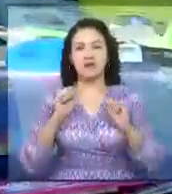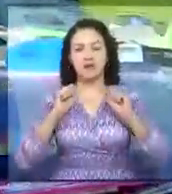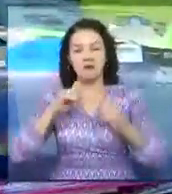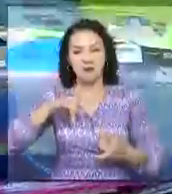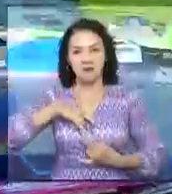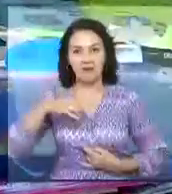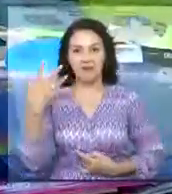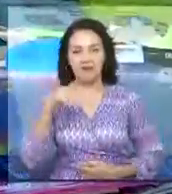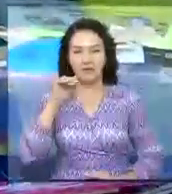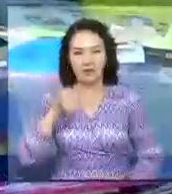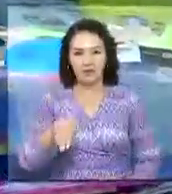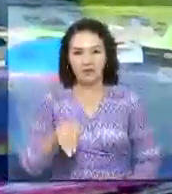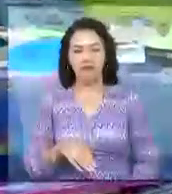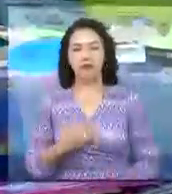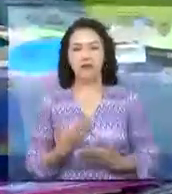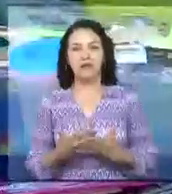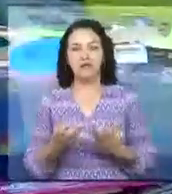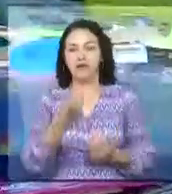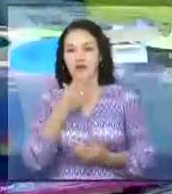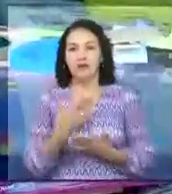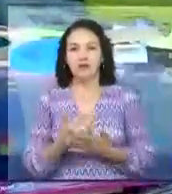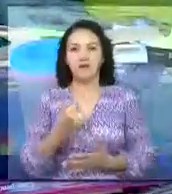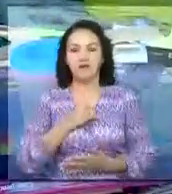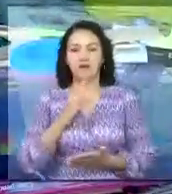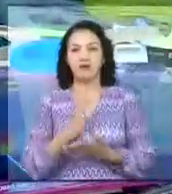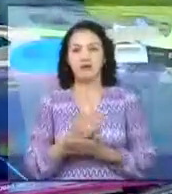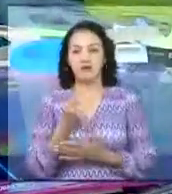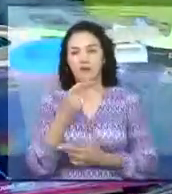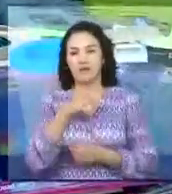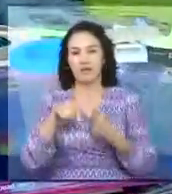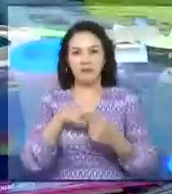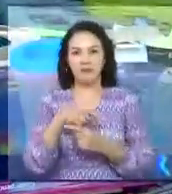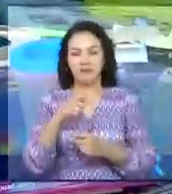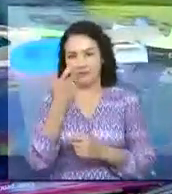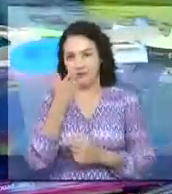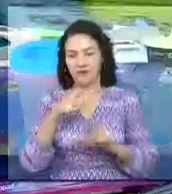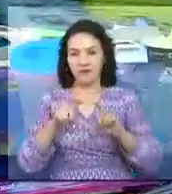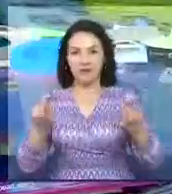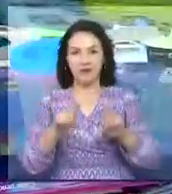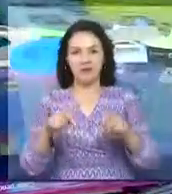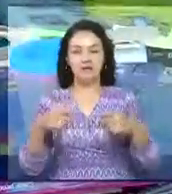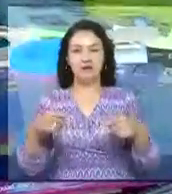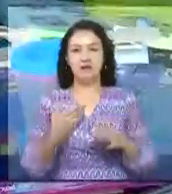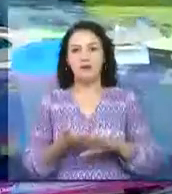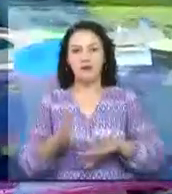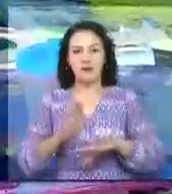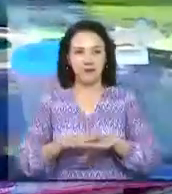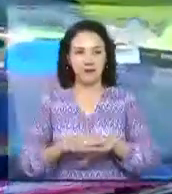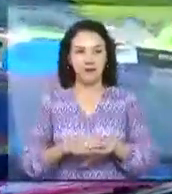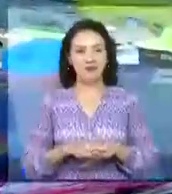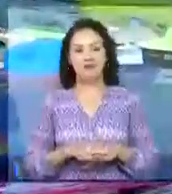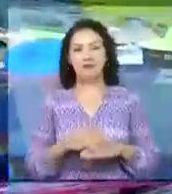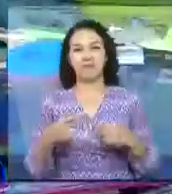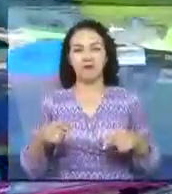костюм в 50 тысяч обошелся. Это еще хорошо, что у меня есть небольшой бизнес, собственный магазин. А другим тяжеловато. Тем